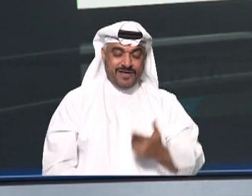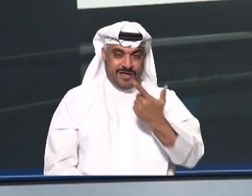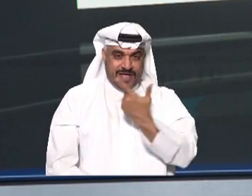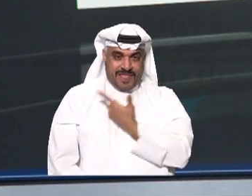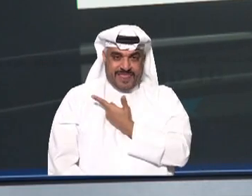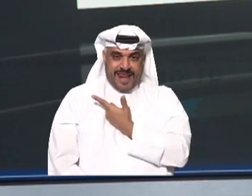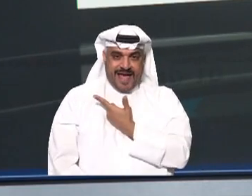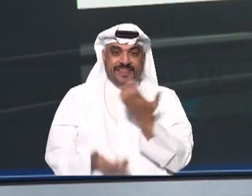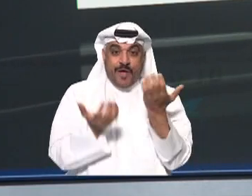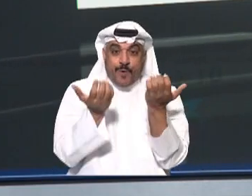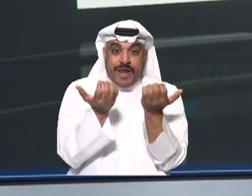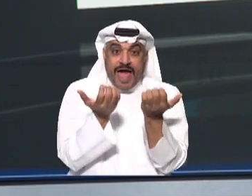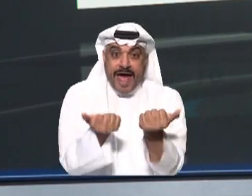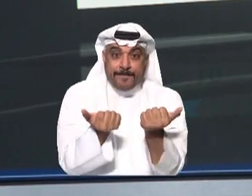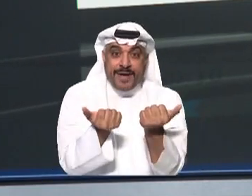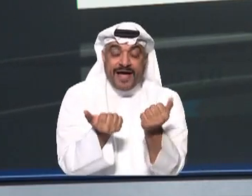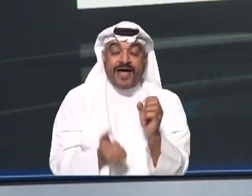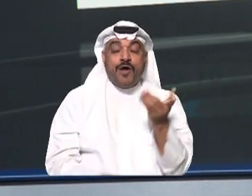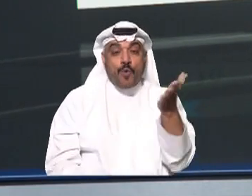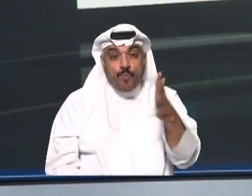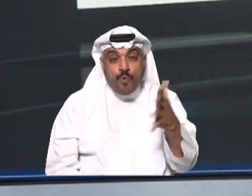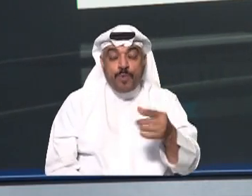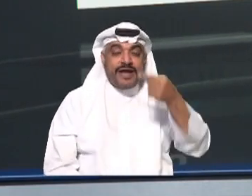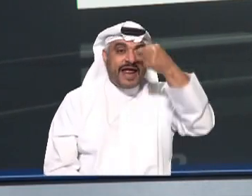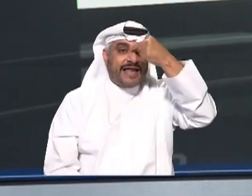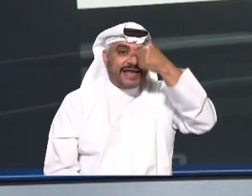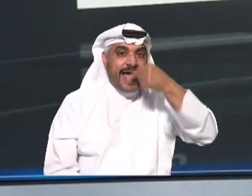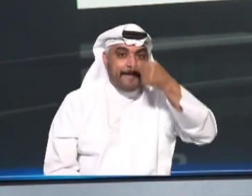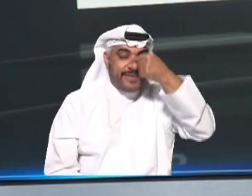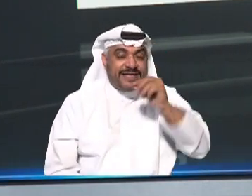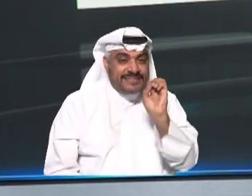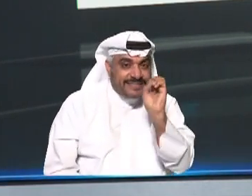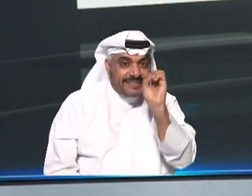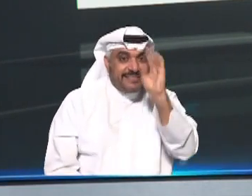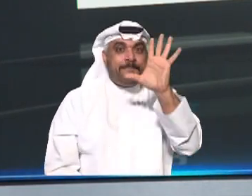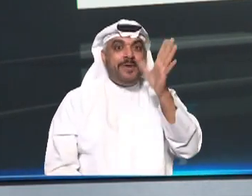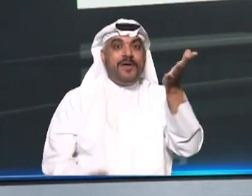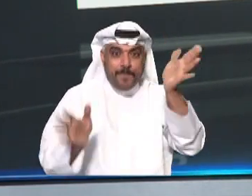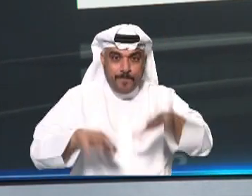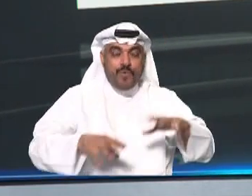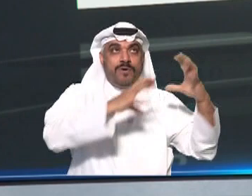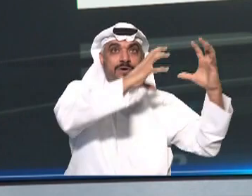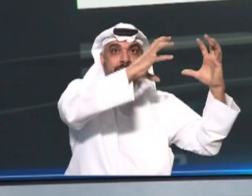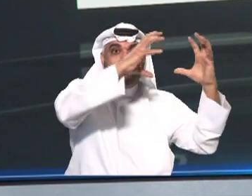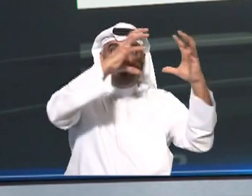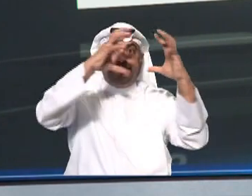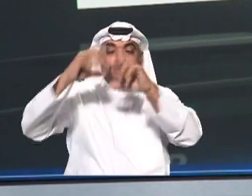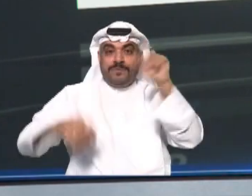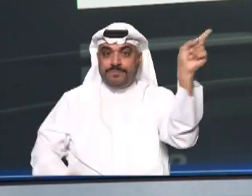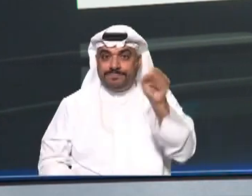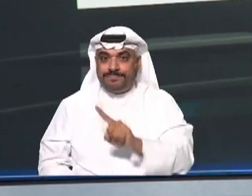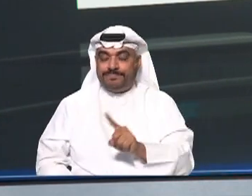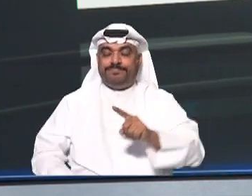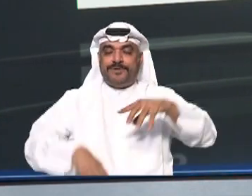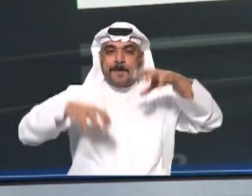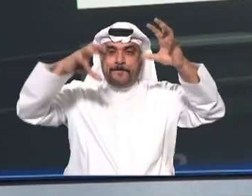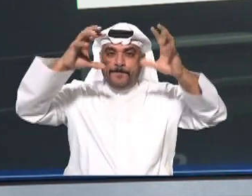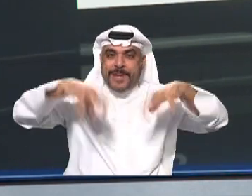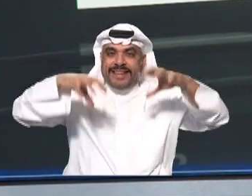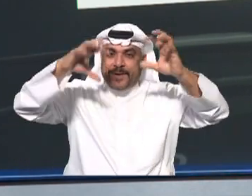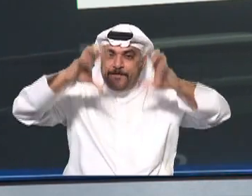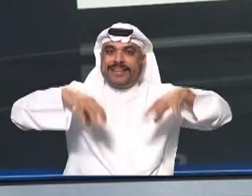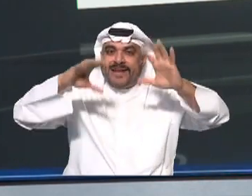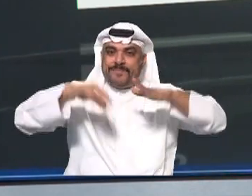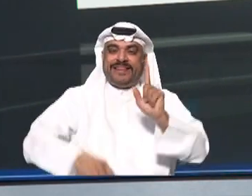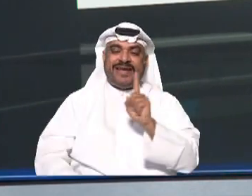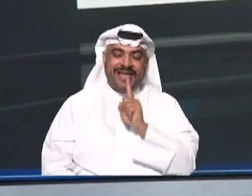والأربعاء كذلك في صباح يوم الخميس راح تتهيئ فرص لتكون السحب الرعدية خاصة في آخر ساعات النهار، متوقع أن